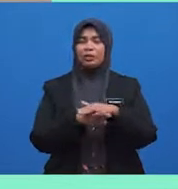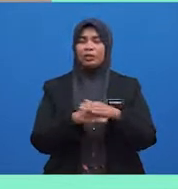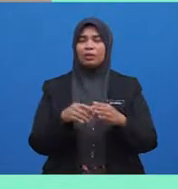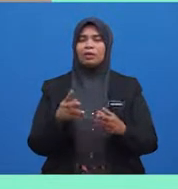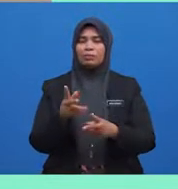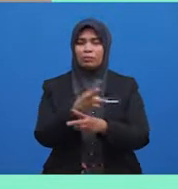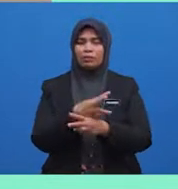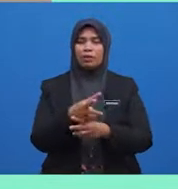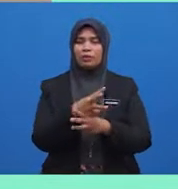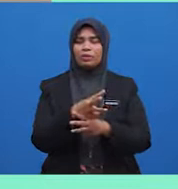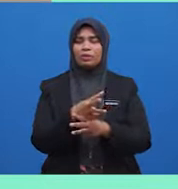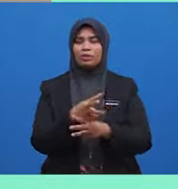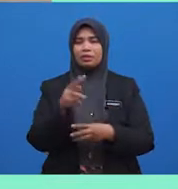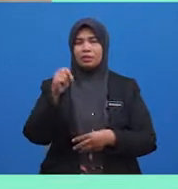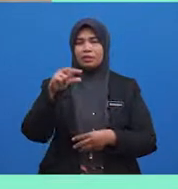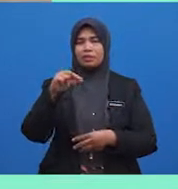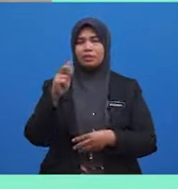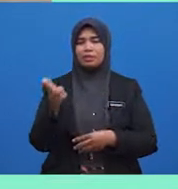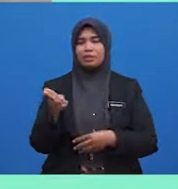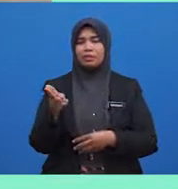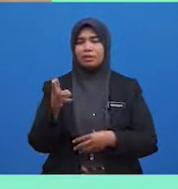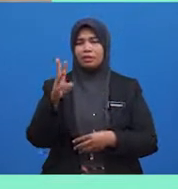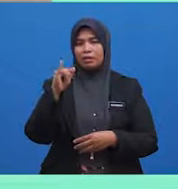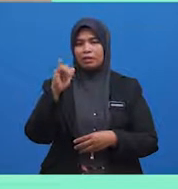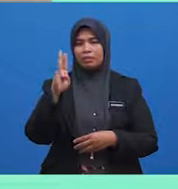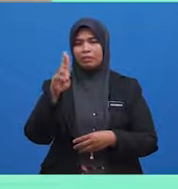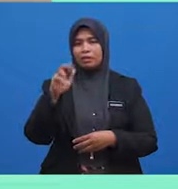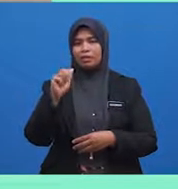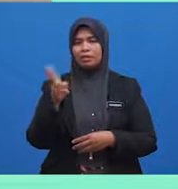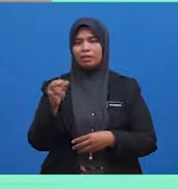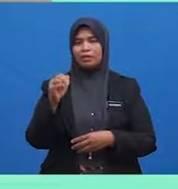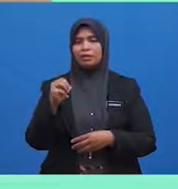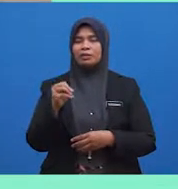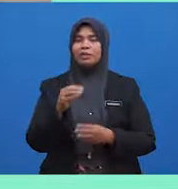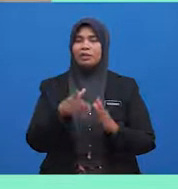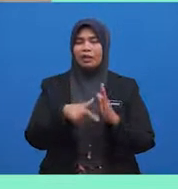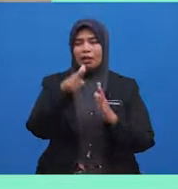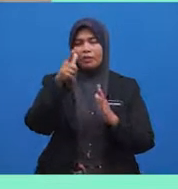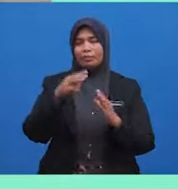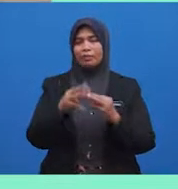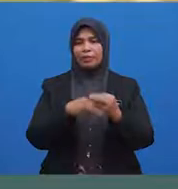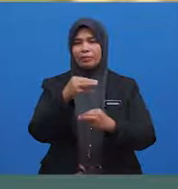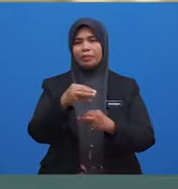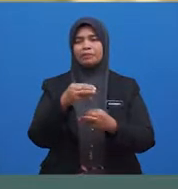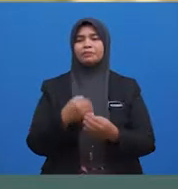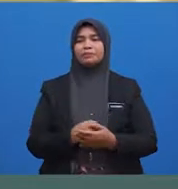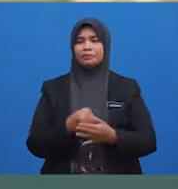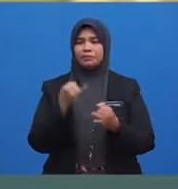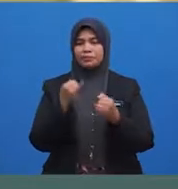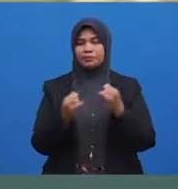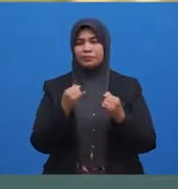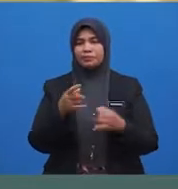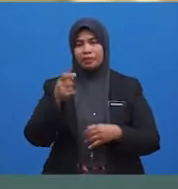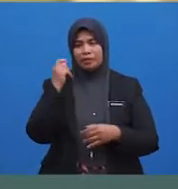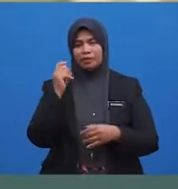Ngah Ibrahim, perlombongan biji timah di larut semakin maju. Baiklah murid-murid, jika tadi kita